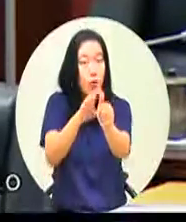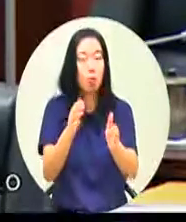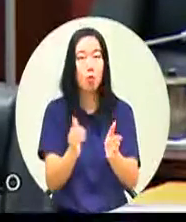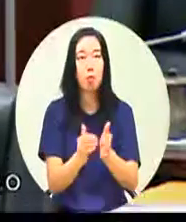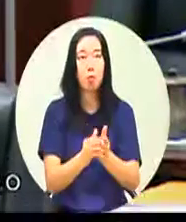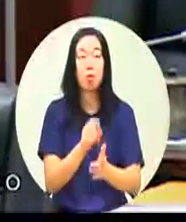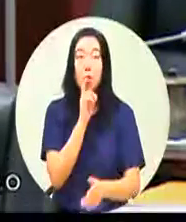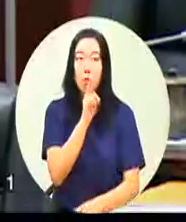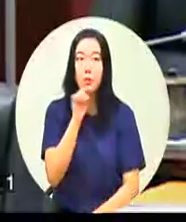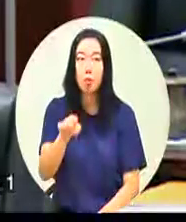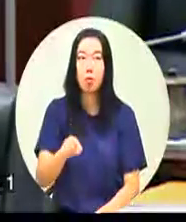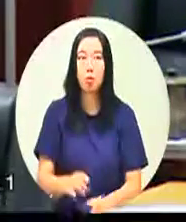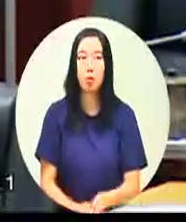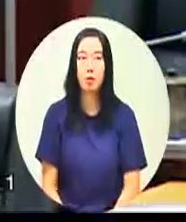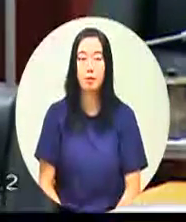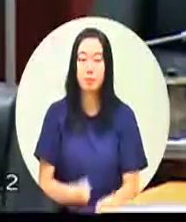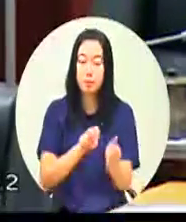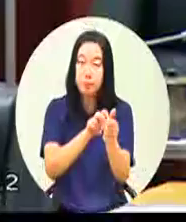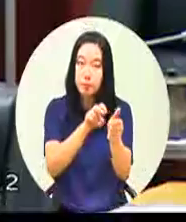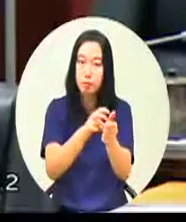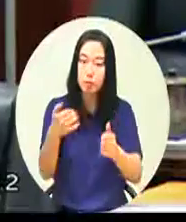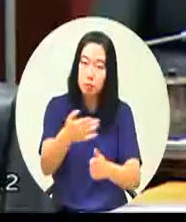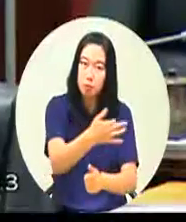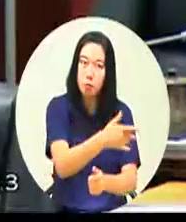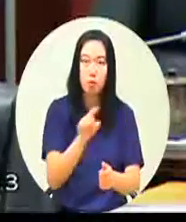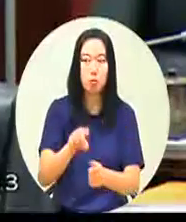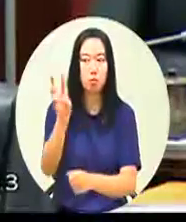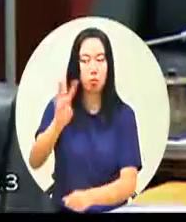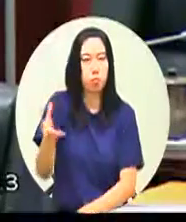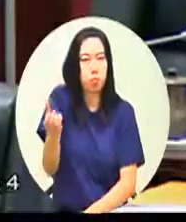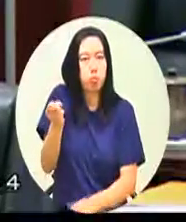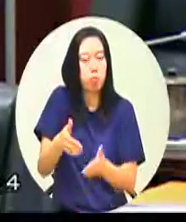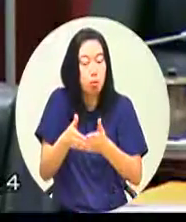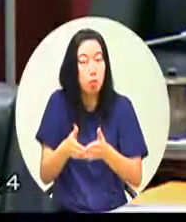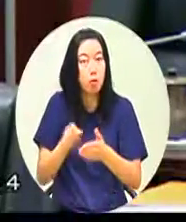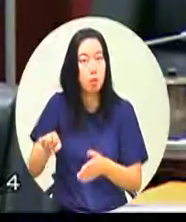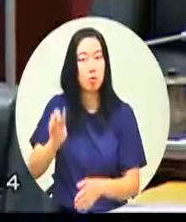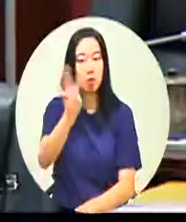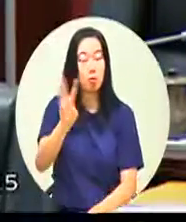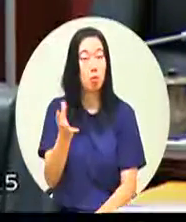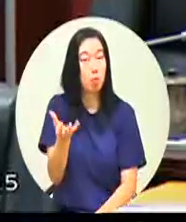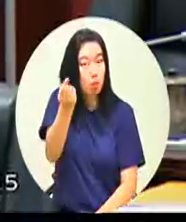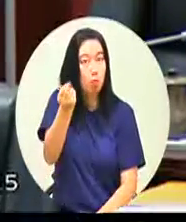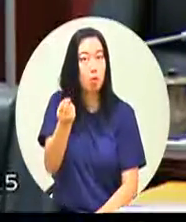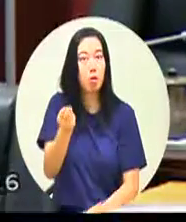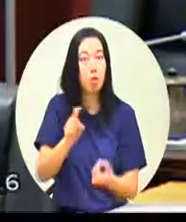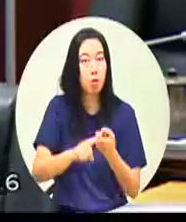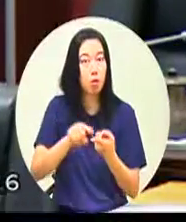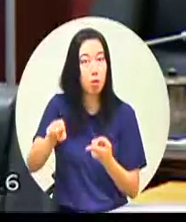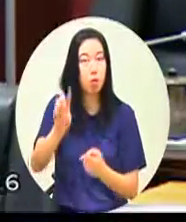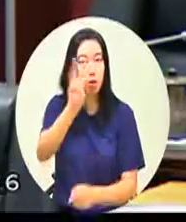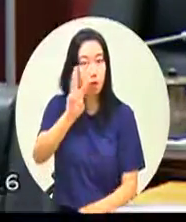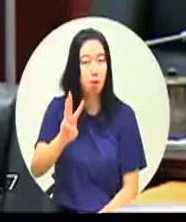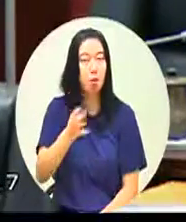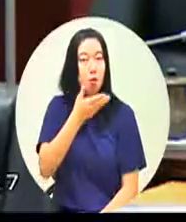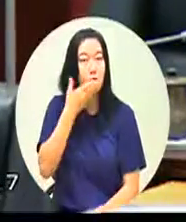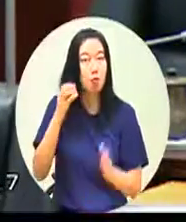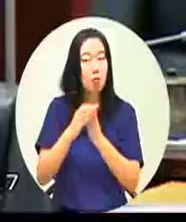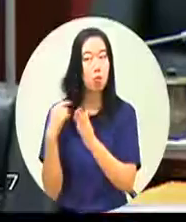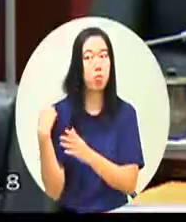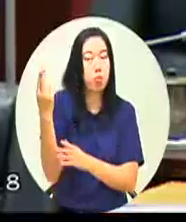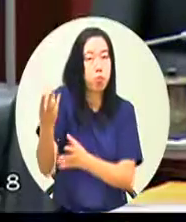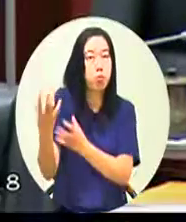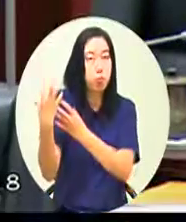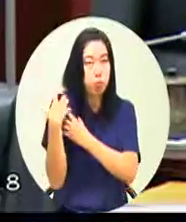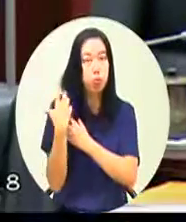的养殖登记证需要水权方面哈，啊追款哈，当然是咱的水利局的这个业务哦，